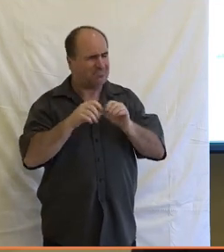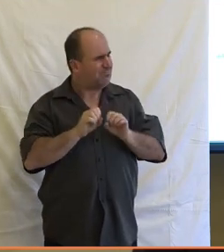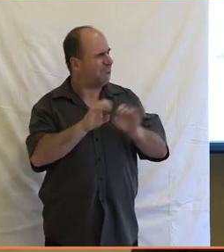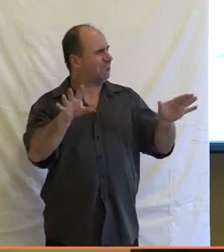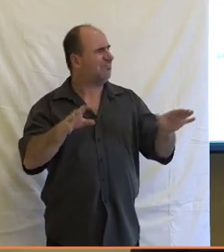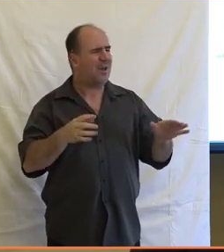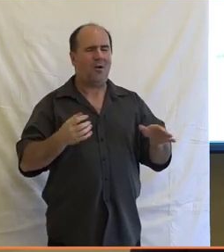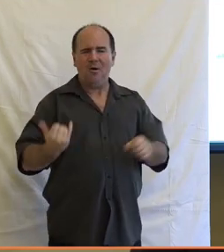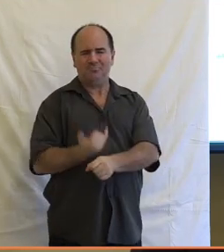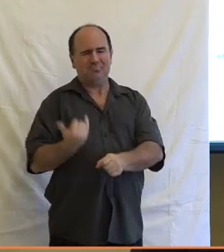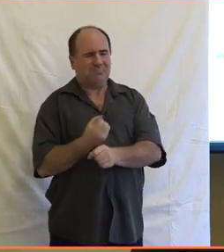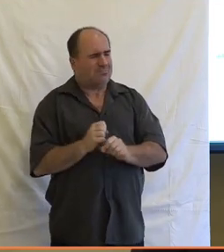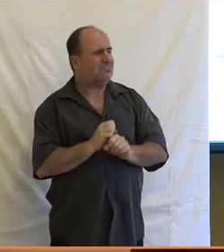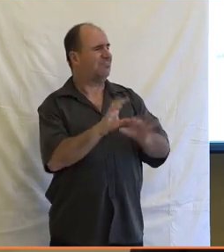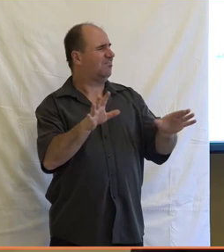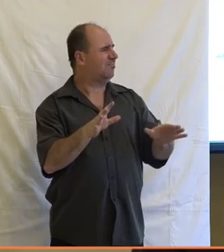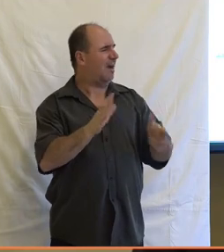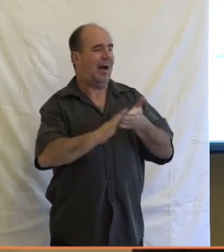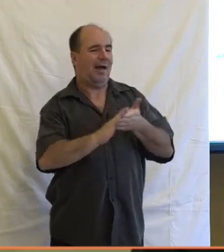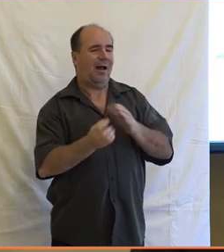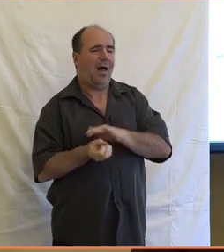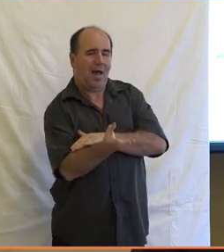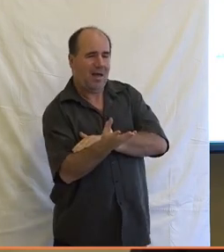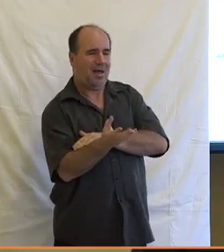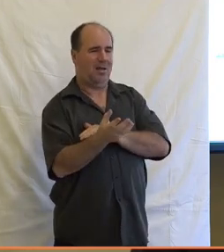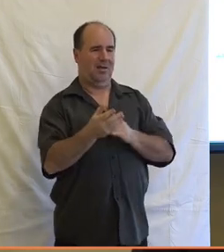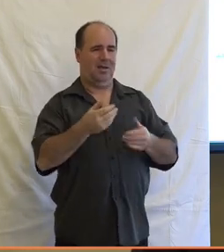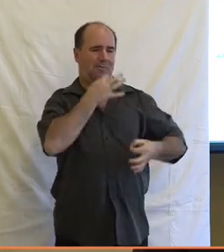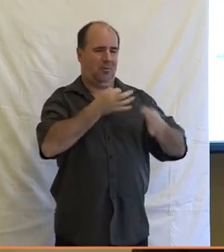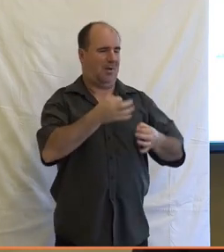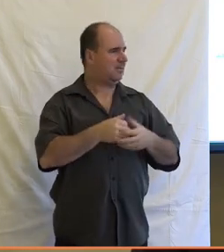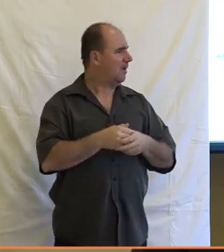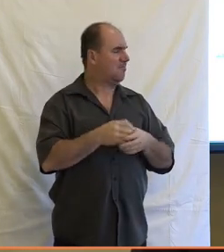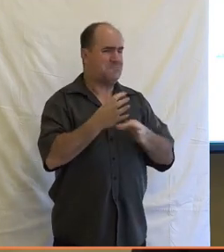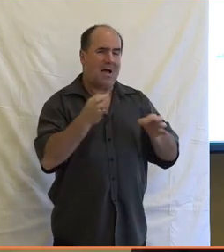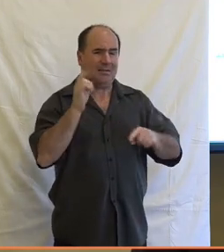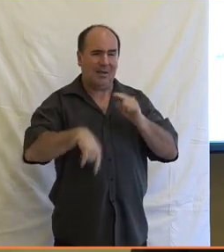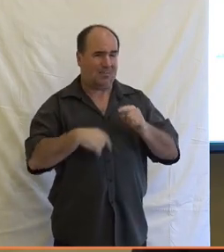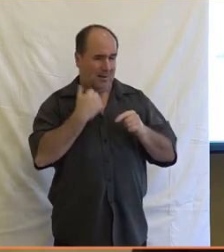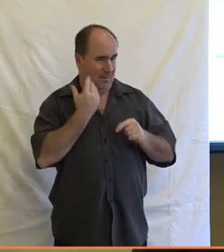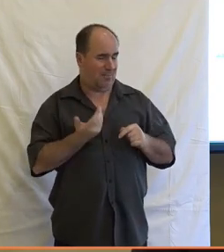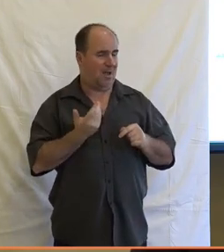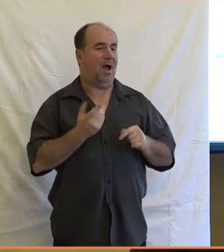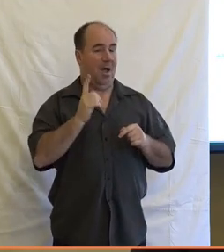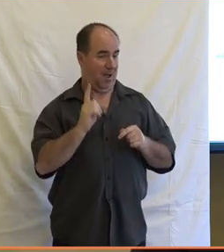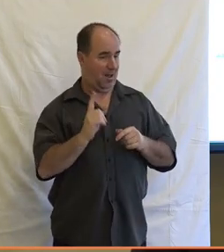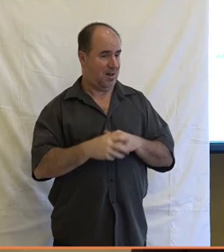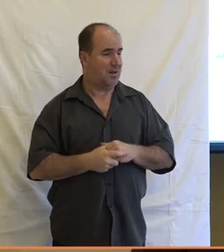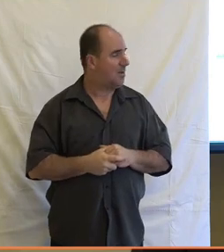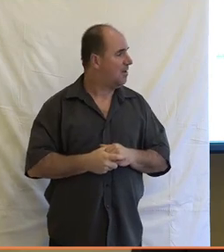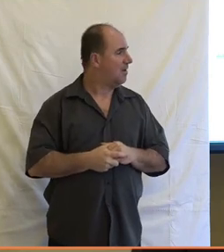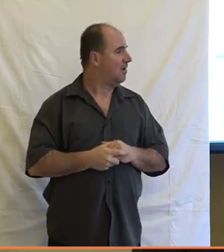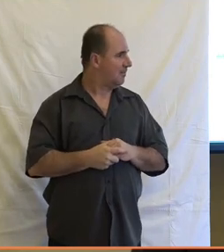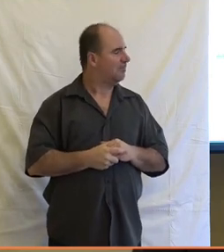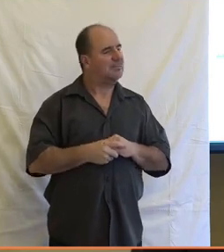co vlastně až tak jako wow a tak skvělé a tak bezchybné není. Ale bohužel spousta lidí právě na základě toho, jak